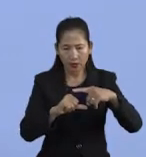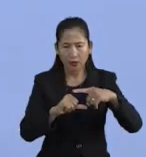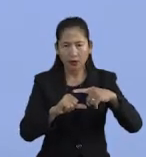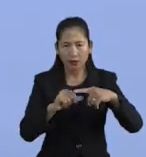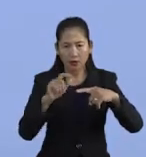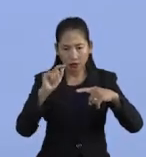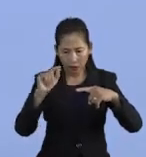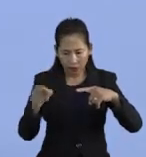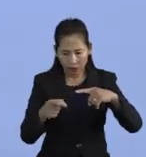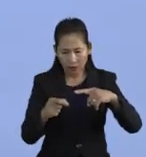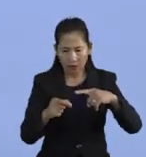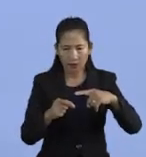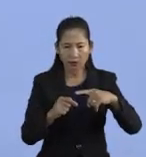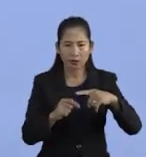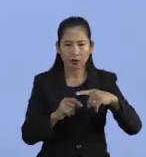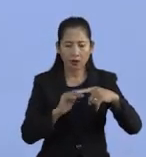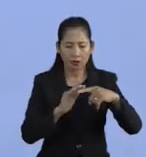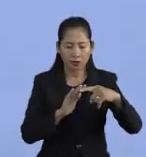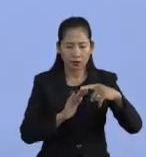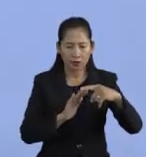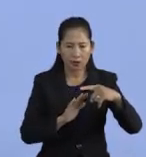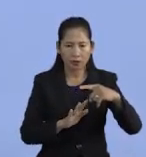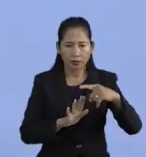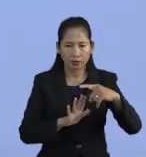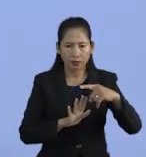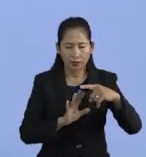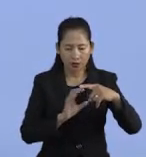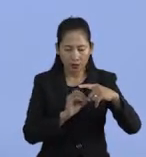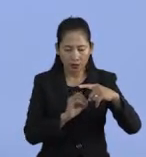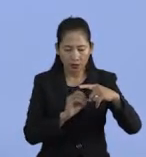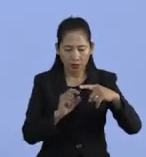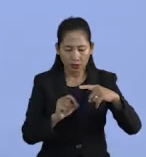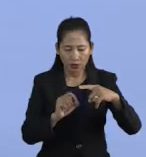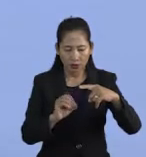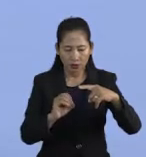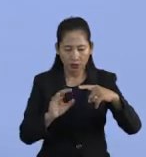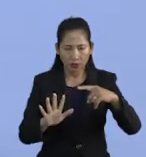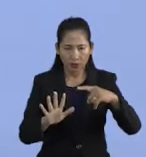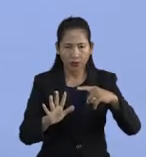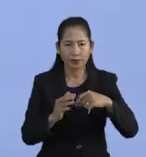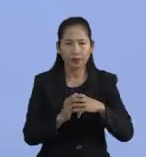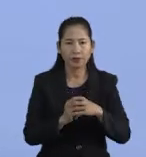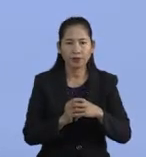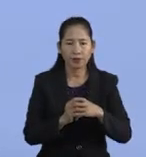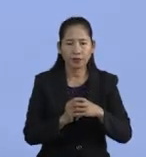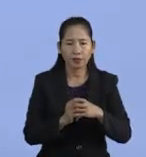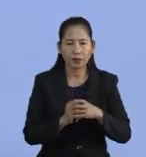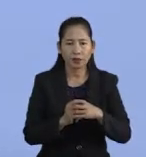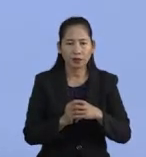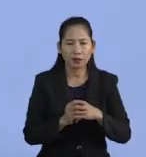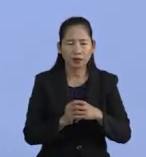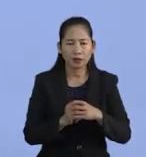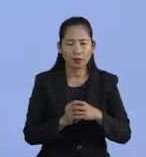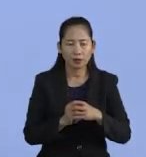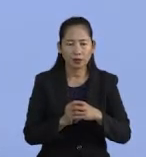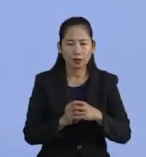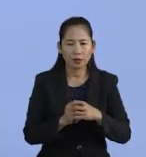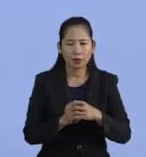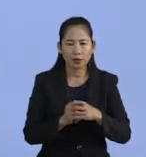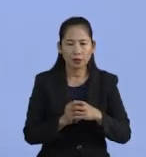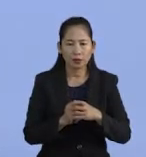này tu sập phía chẳng phía smile nơi má con sôn cho sôn pram và còn đấy và còn cho sôn pram